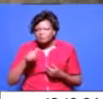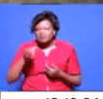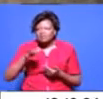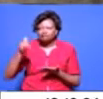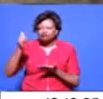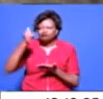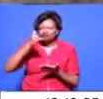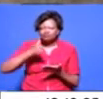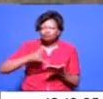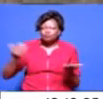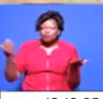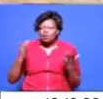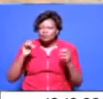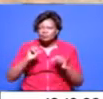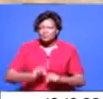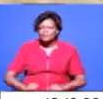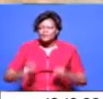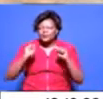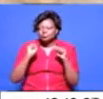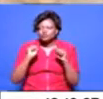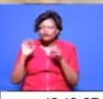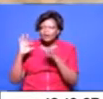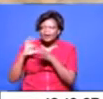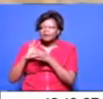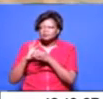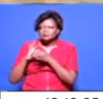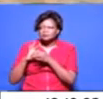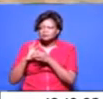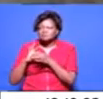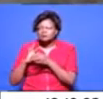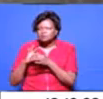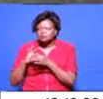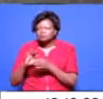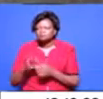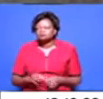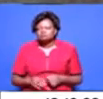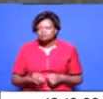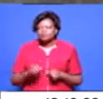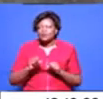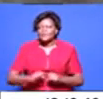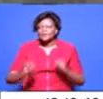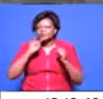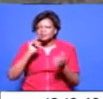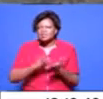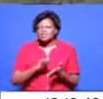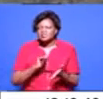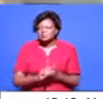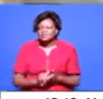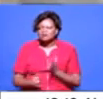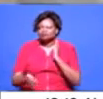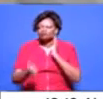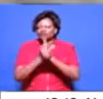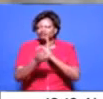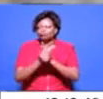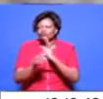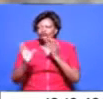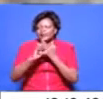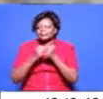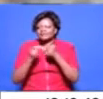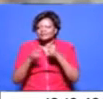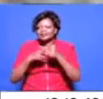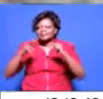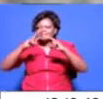ambako msimamizi wa urithi wa utamaduni anaitwa Jang Yongjun anasema wataalamu wa nchi 17 walifanya